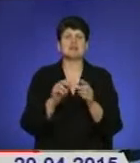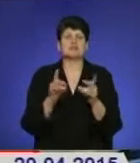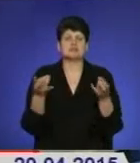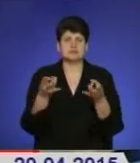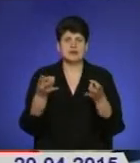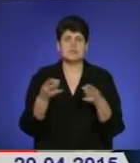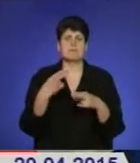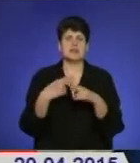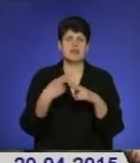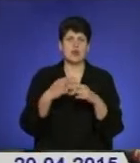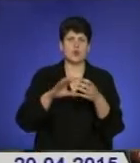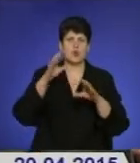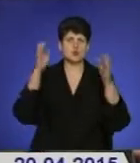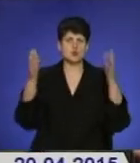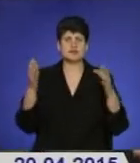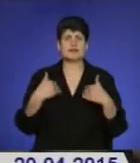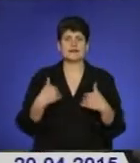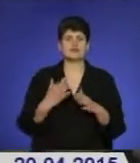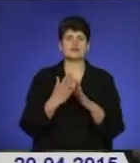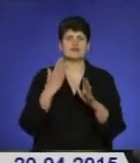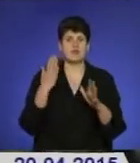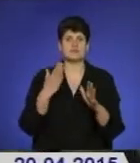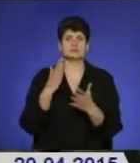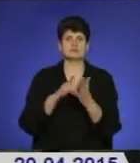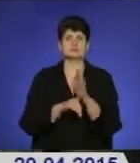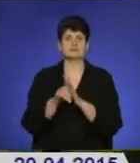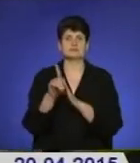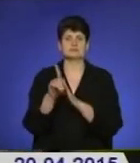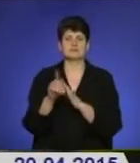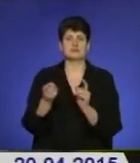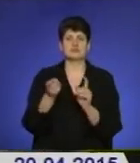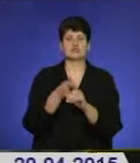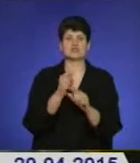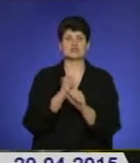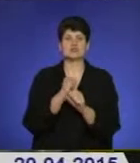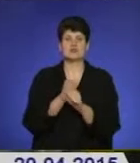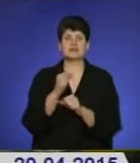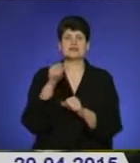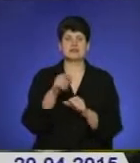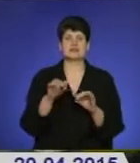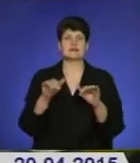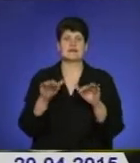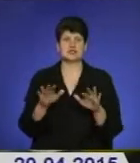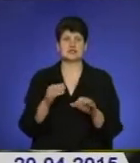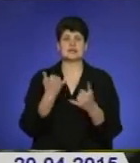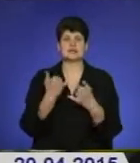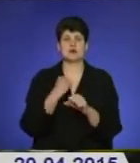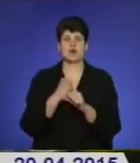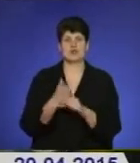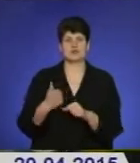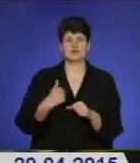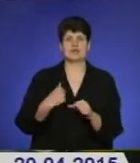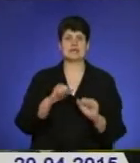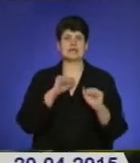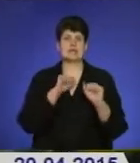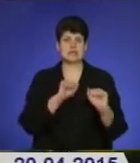будівництва, металоконструкції. Наша черга настала приложитися і зробити ті речі, які зараз роблять солдати. Тобто